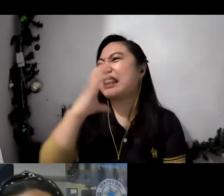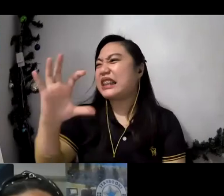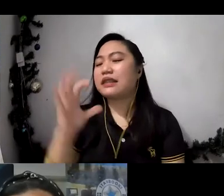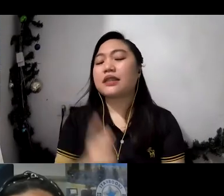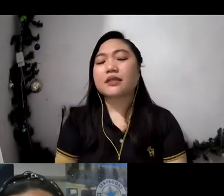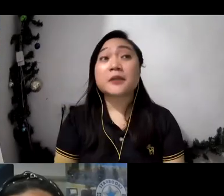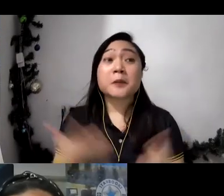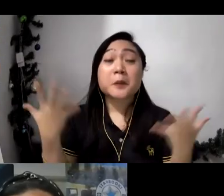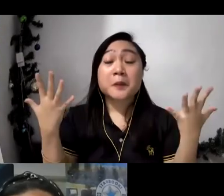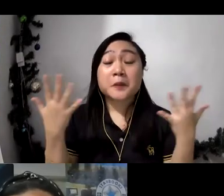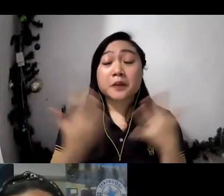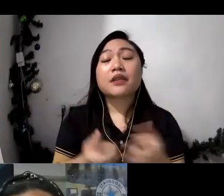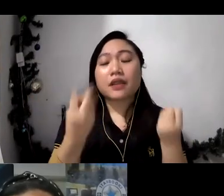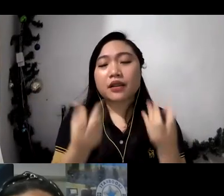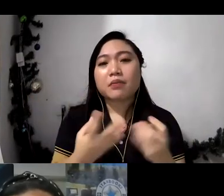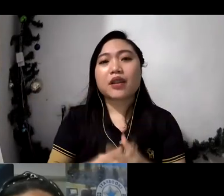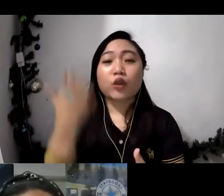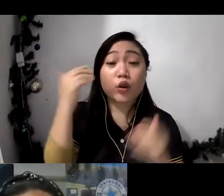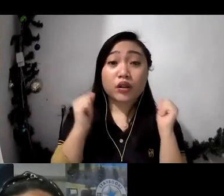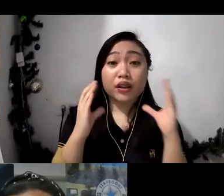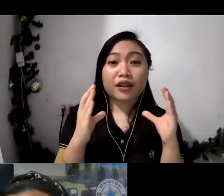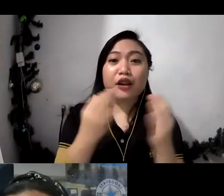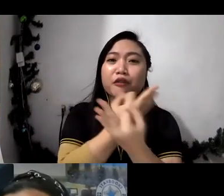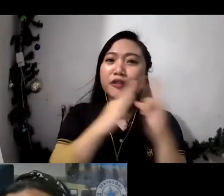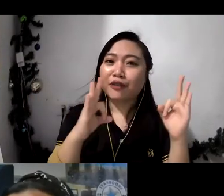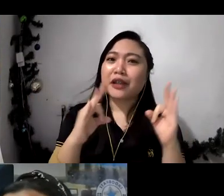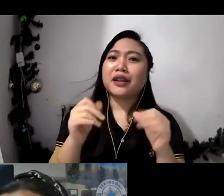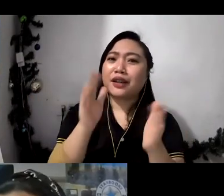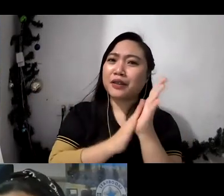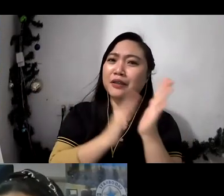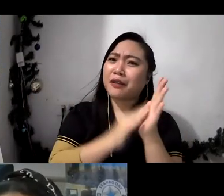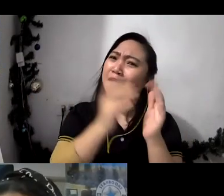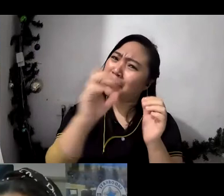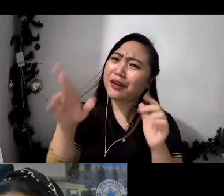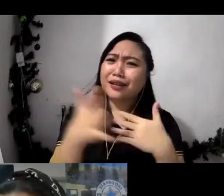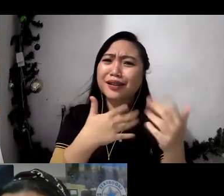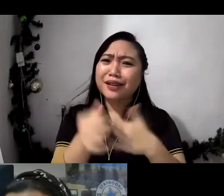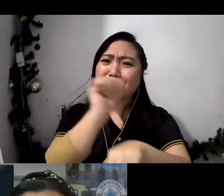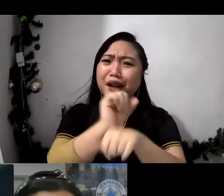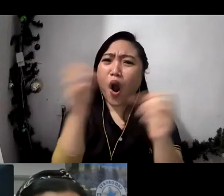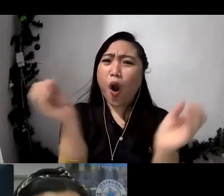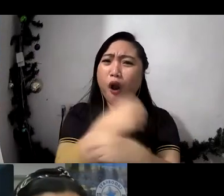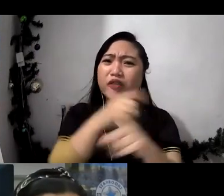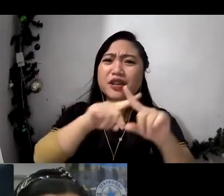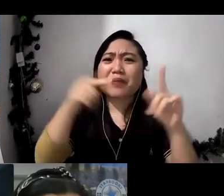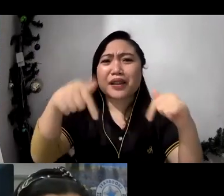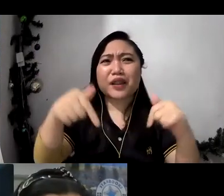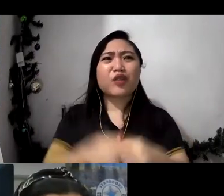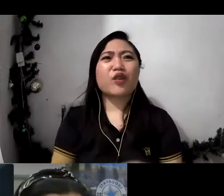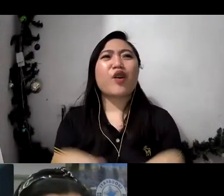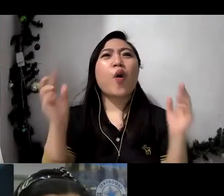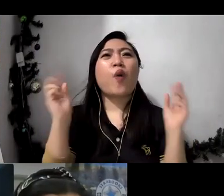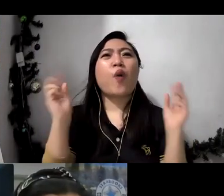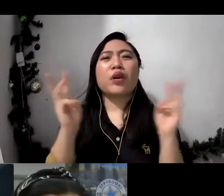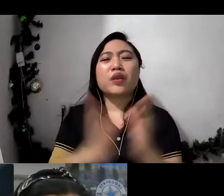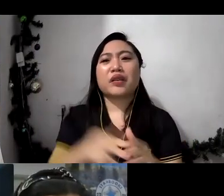no. Dati-rate nagka-aircon ka sa ano, ngayon sa bahay mo mapilitan ka mag-aircon, tumaas man yung gastos mo. Plus, dahil marami na